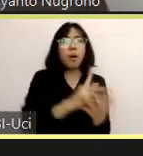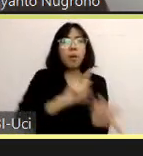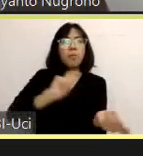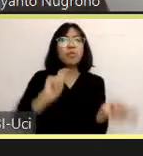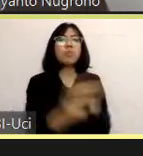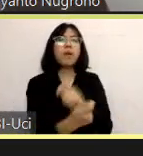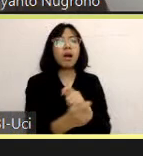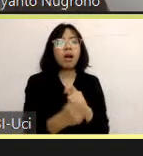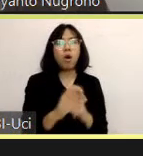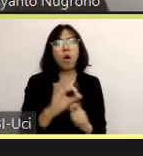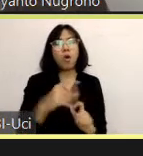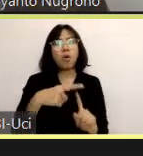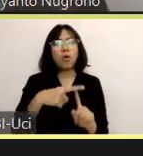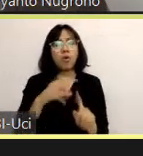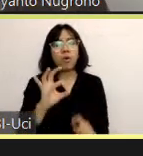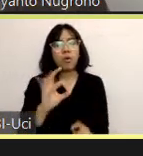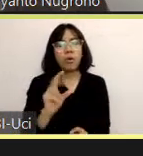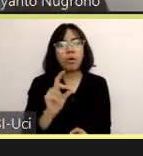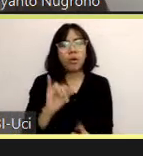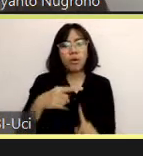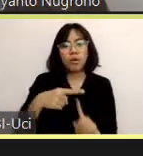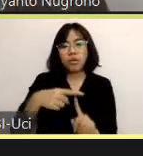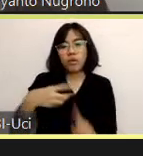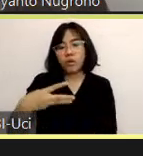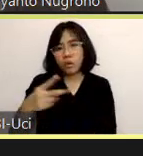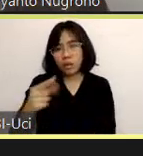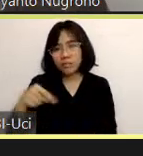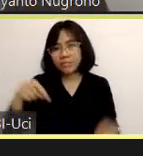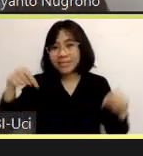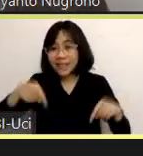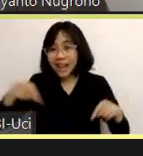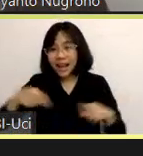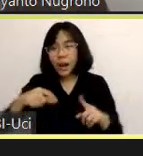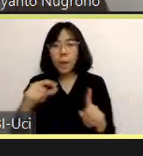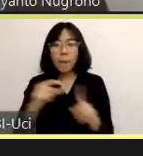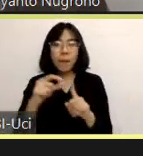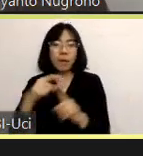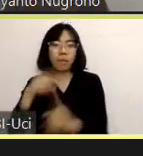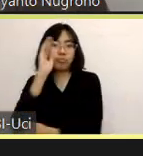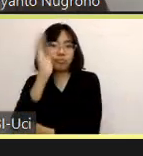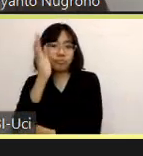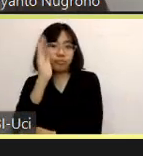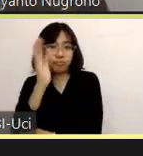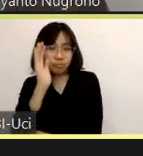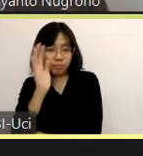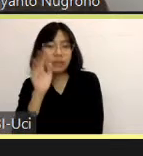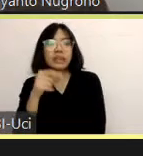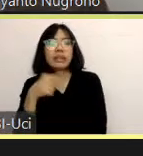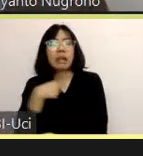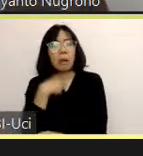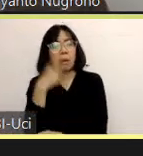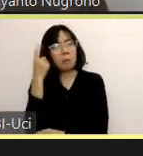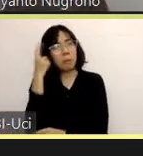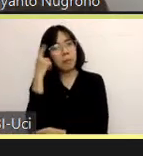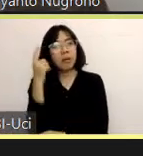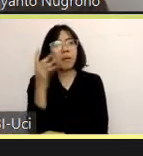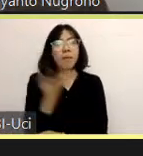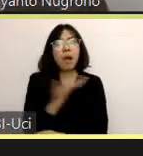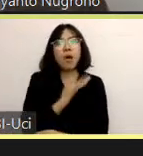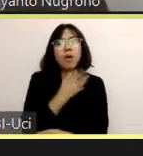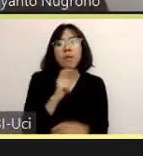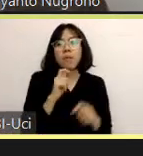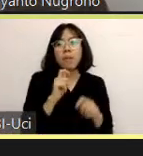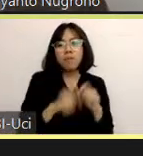Nah, untuk presentasi hari ini, saya ingin kasih penilaian singkat